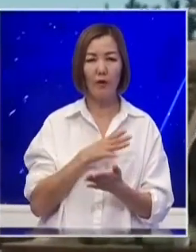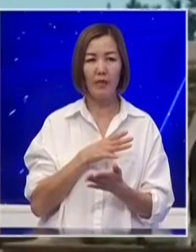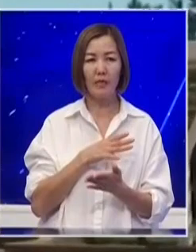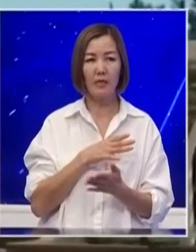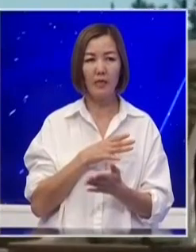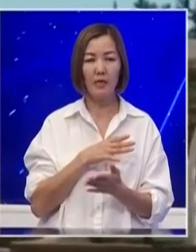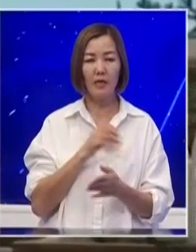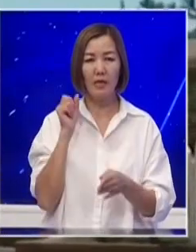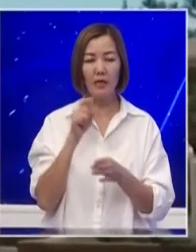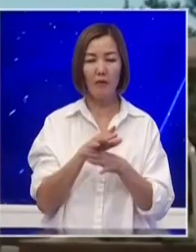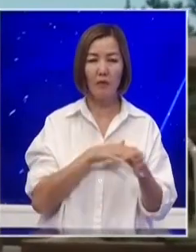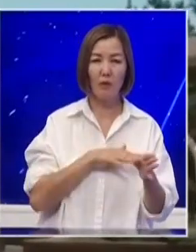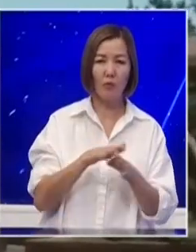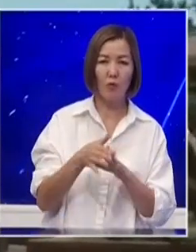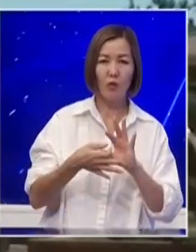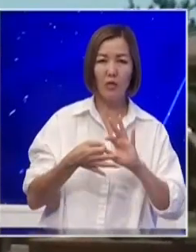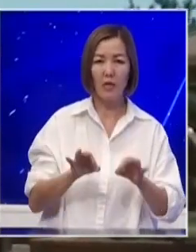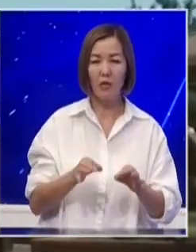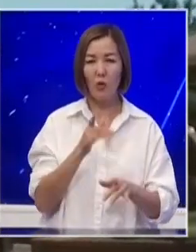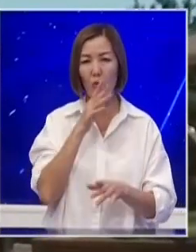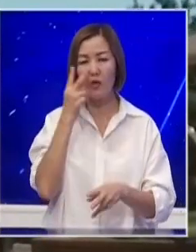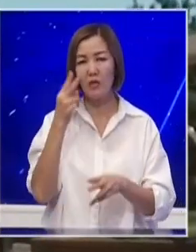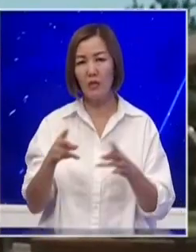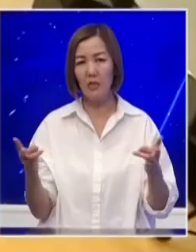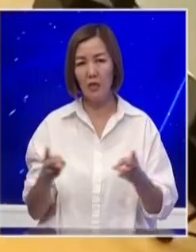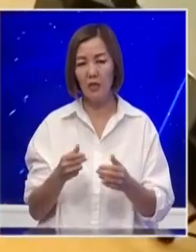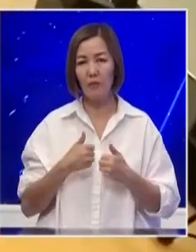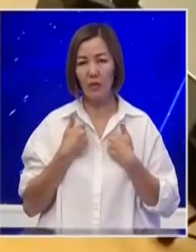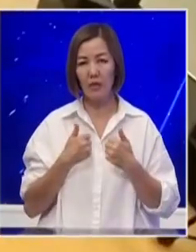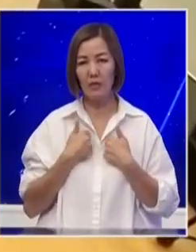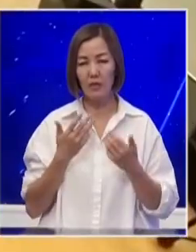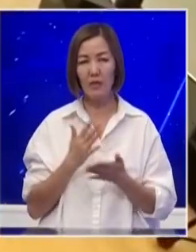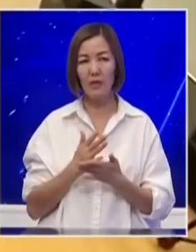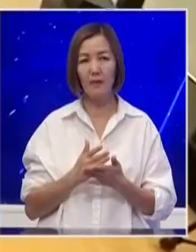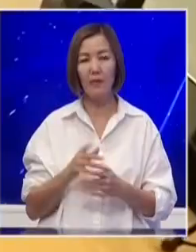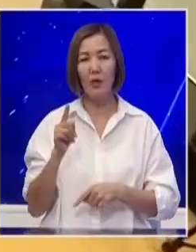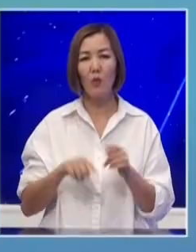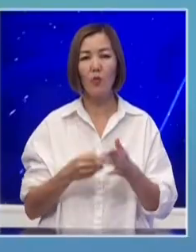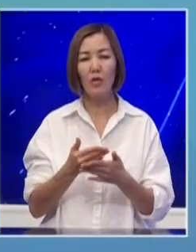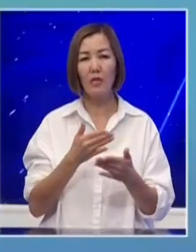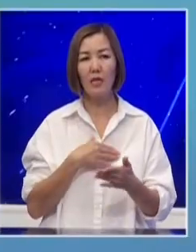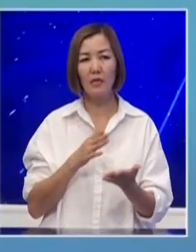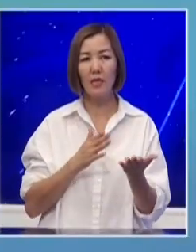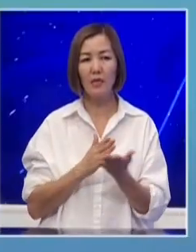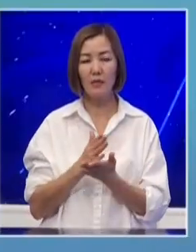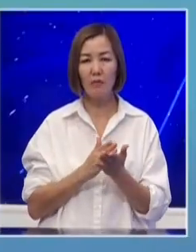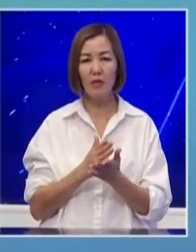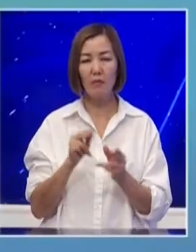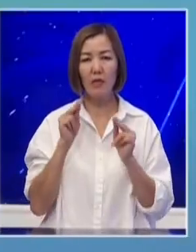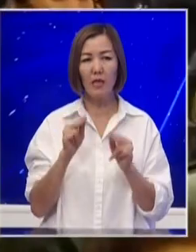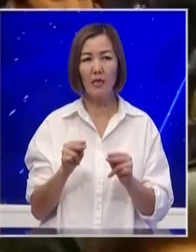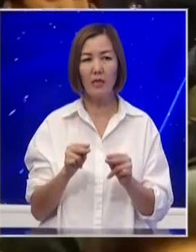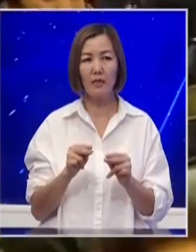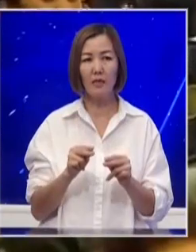күнге берілген тапсырманы нақты және уақытысында орындап отыру керек. Отан алдындағы анты мен әскери қызметіне деген адалдығы